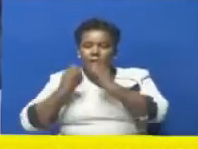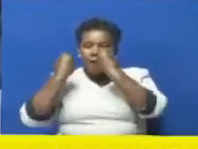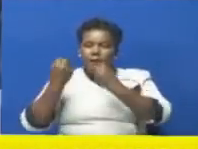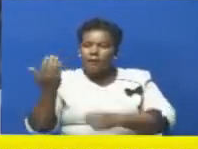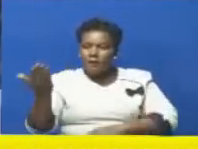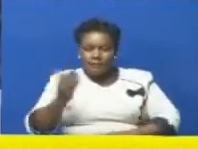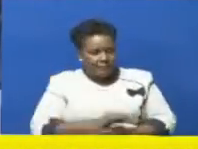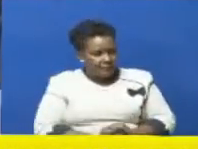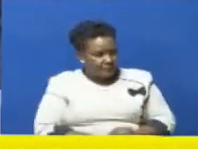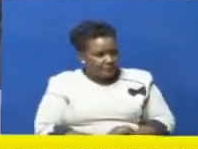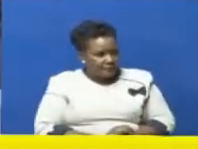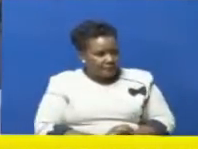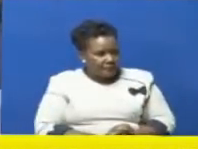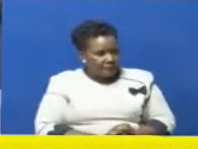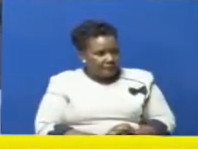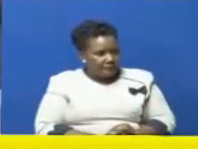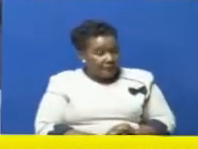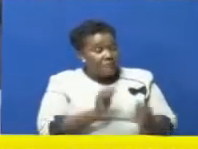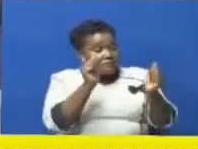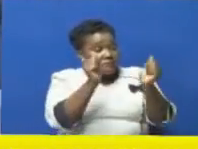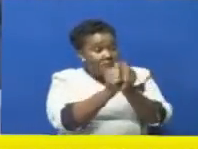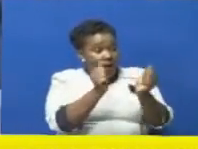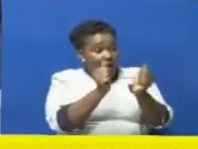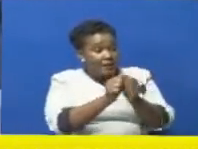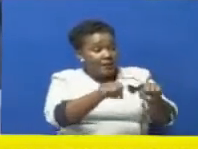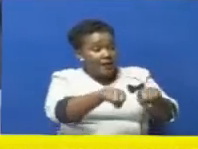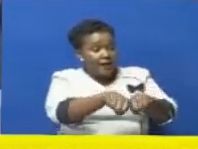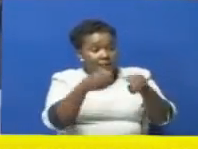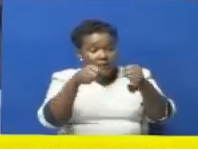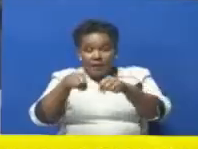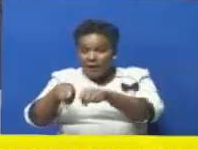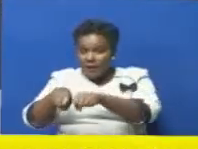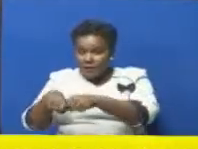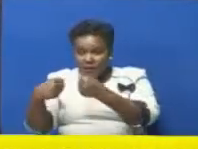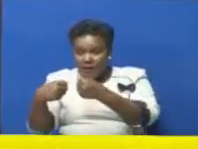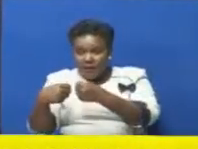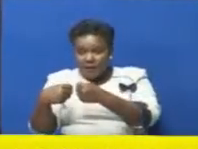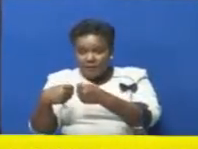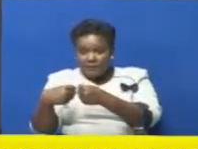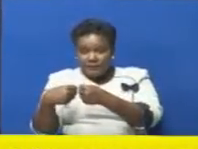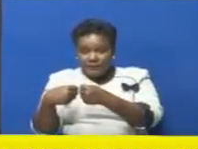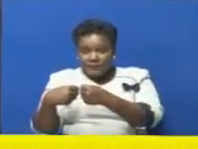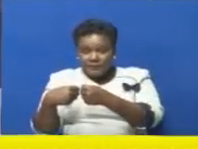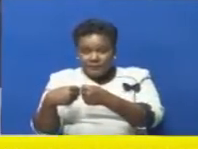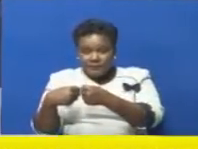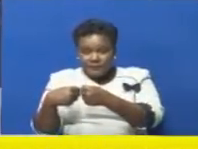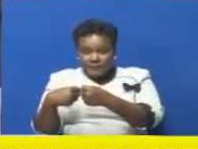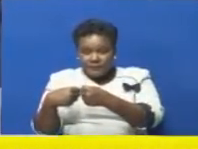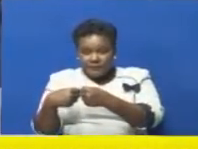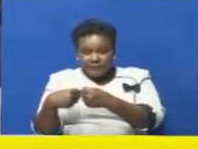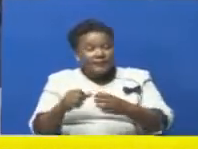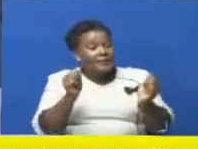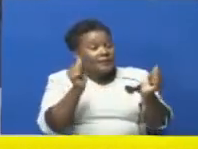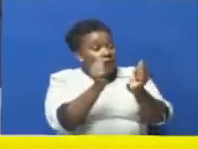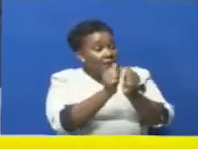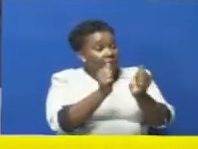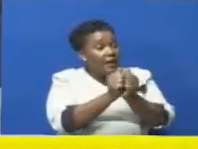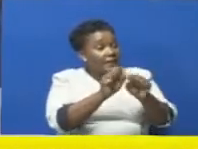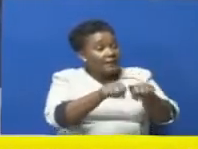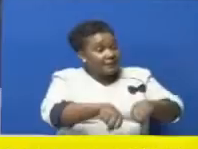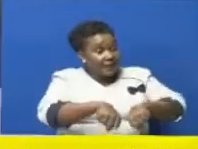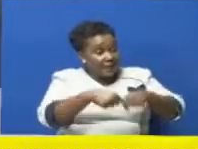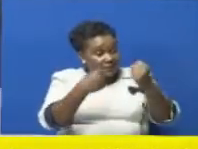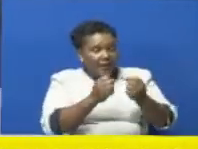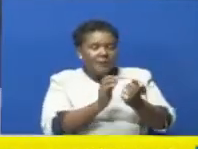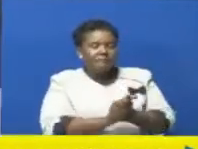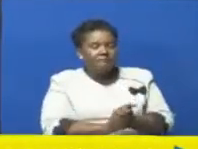Mali natamka mali zilizoharibika, sio mali ambazo zilikuwemo kwenye magala. Zilizoharibika,